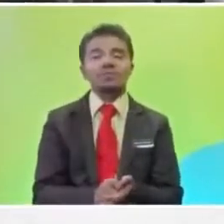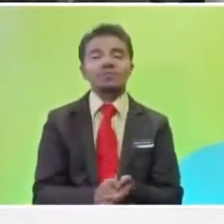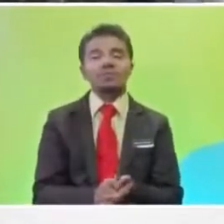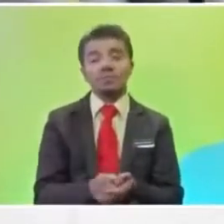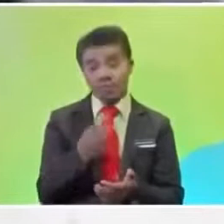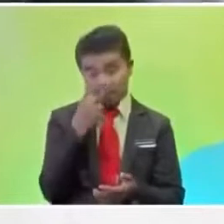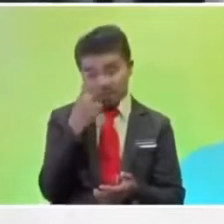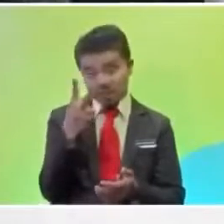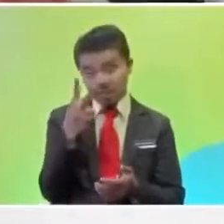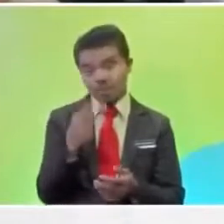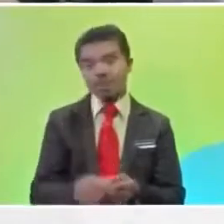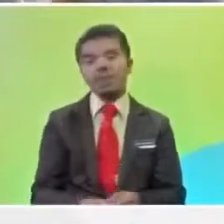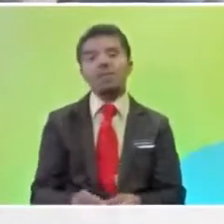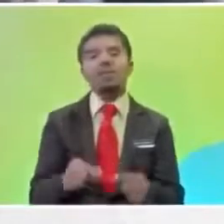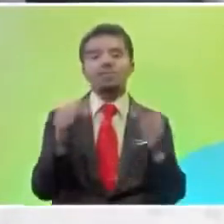work